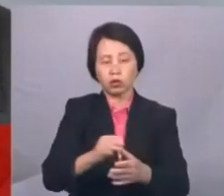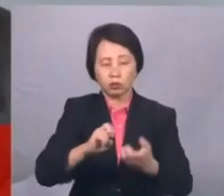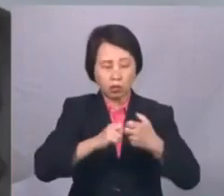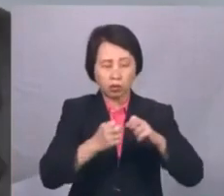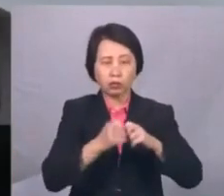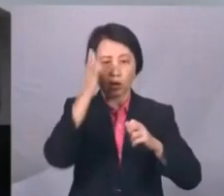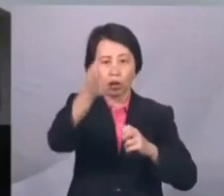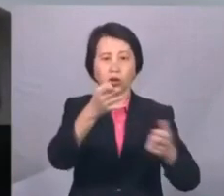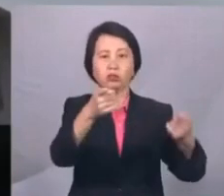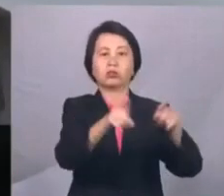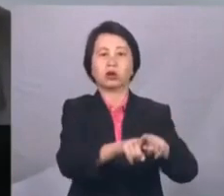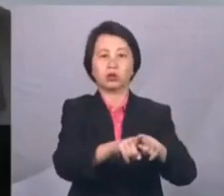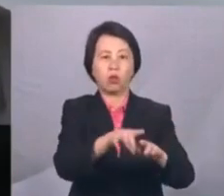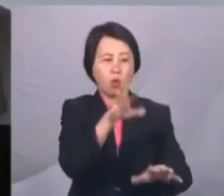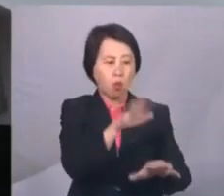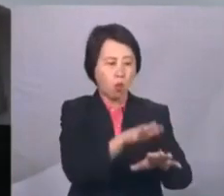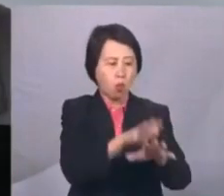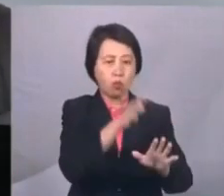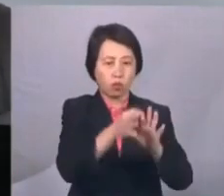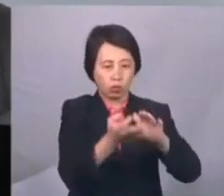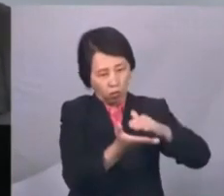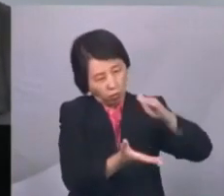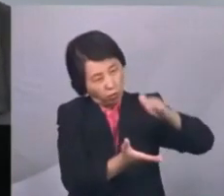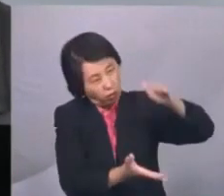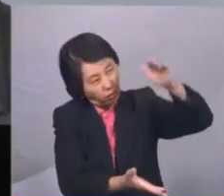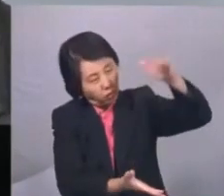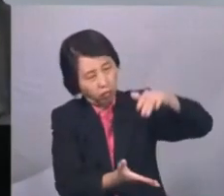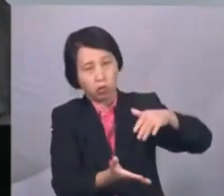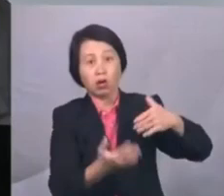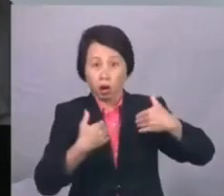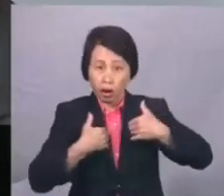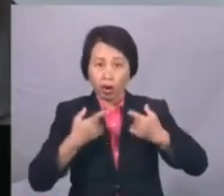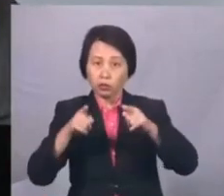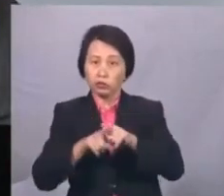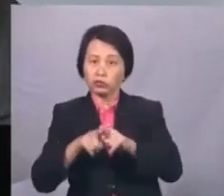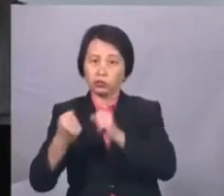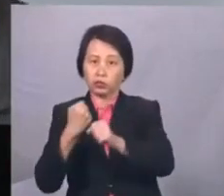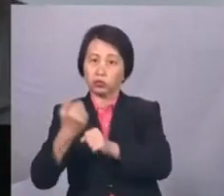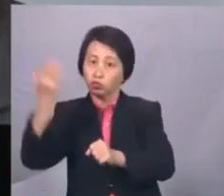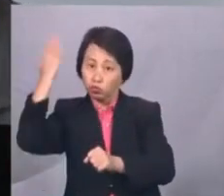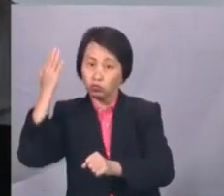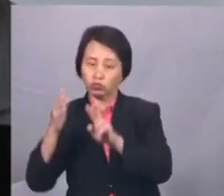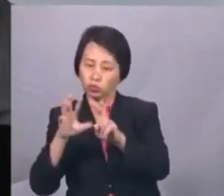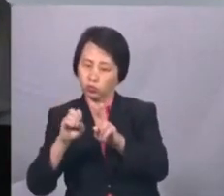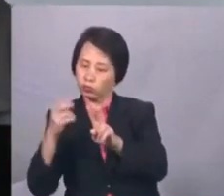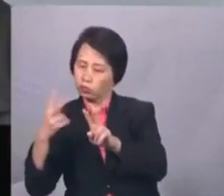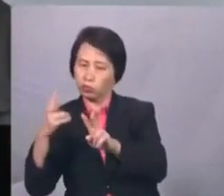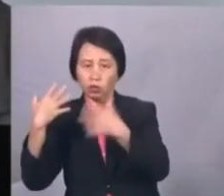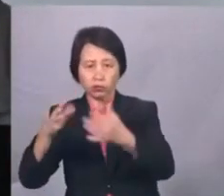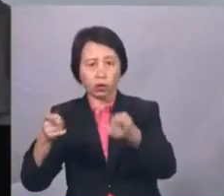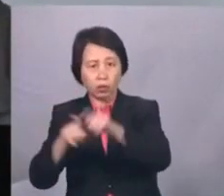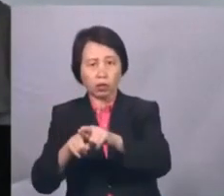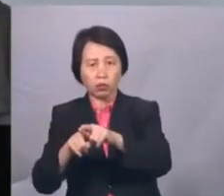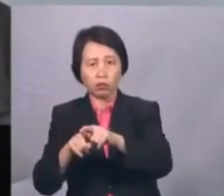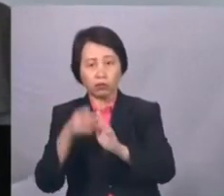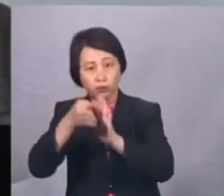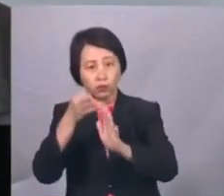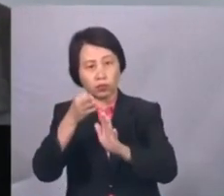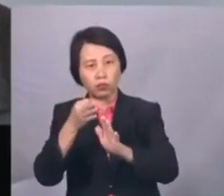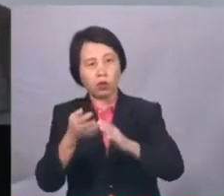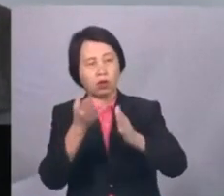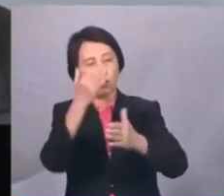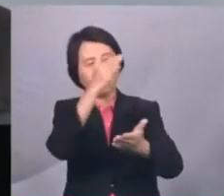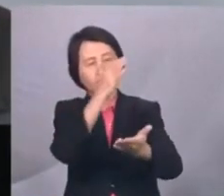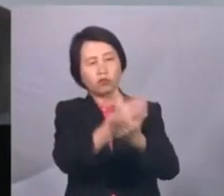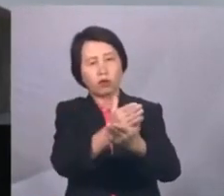berlaku pada masyarakat datang adalah lambangkan film apa kau ini pernah terjadi pada 2012 yang mana oleh